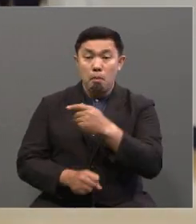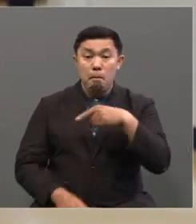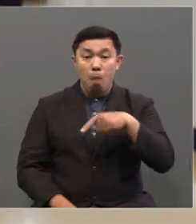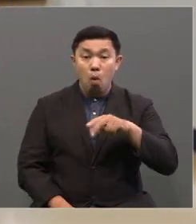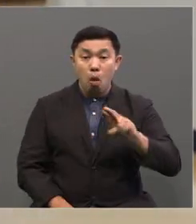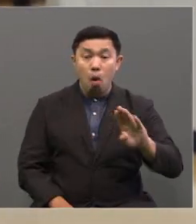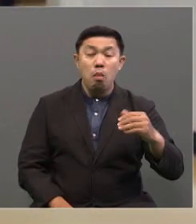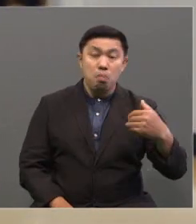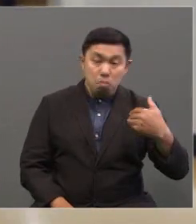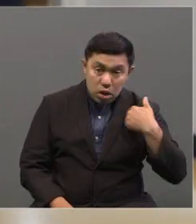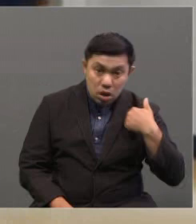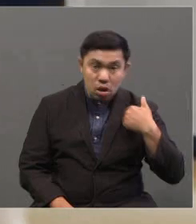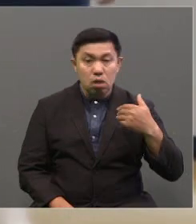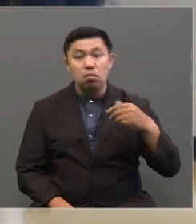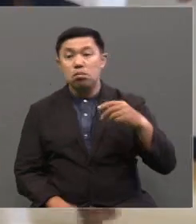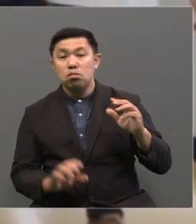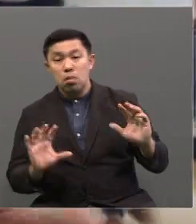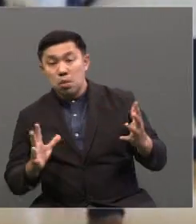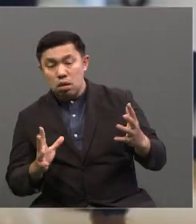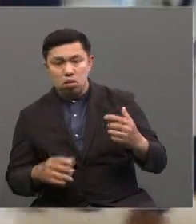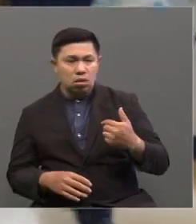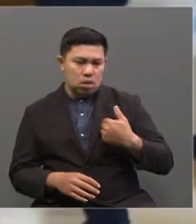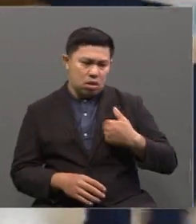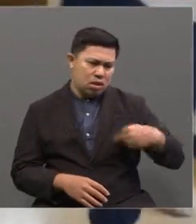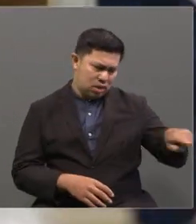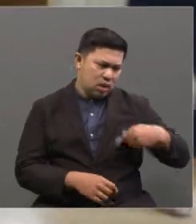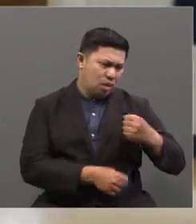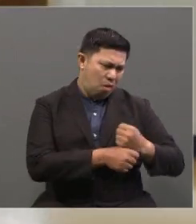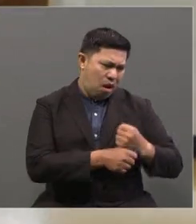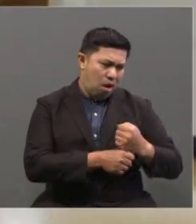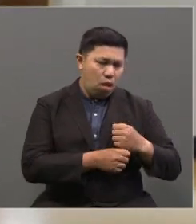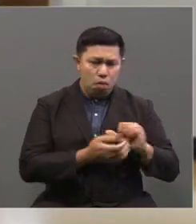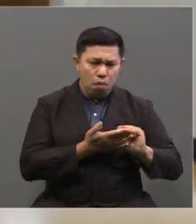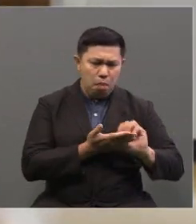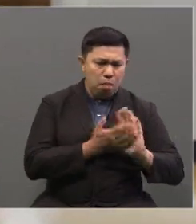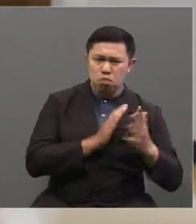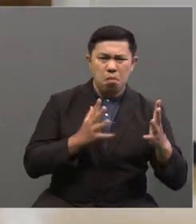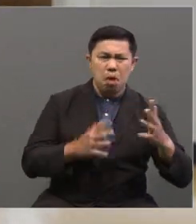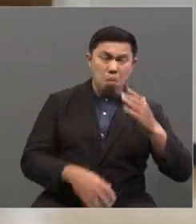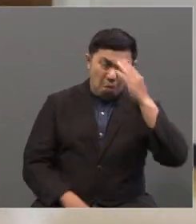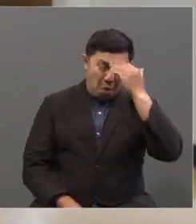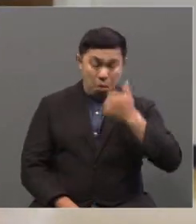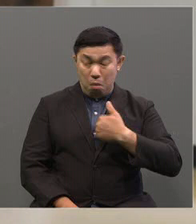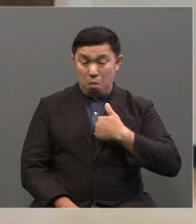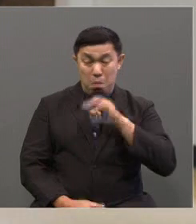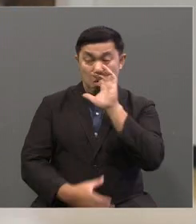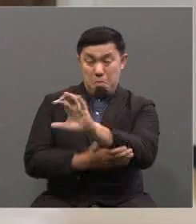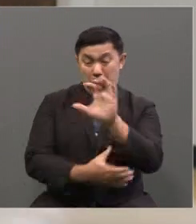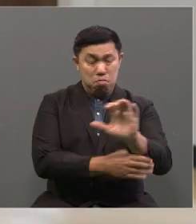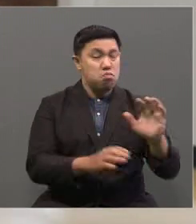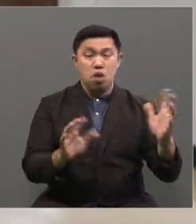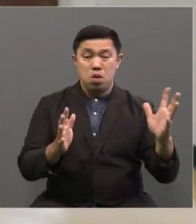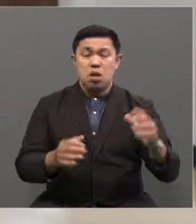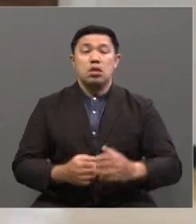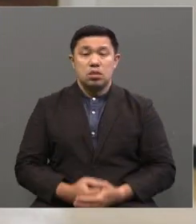นี้หรือไม่มีพรบนี้นะครับผมกับลูกน้องเนี่ยก็ไม่ได้ปรับตัวอะไรเพราะเราไม่ได้ไปบังคับใครอยู่แล้วนะ